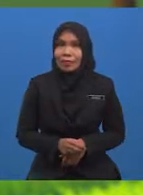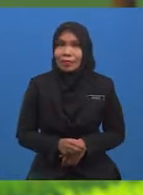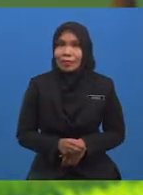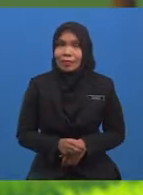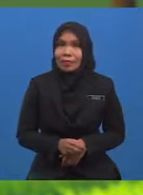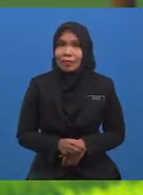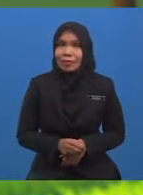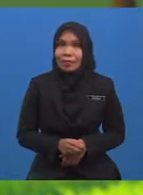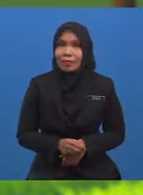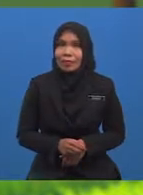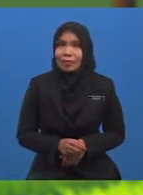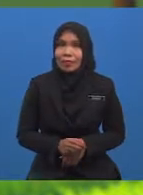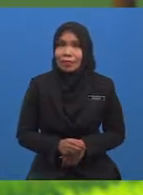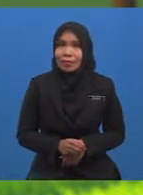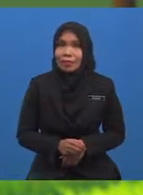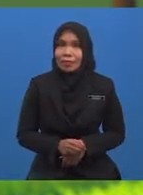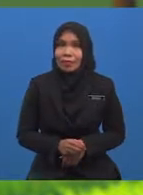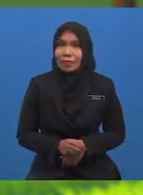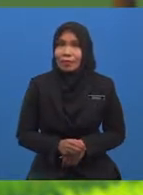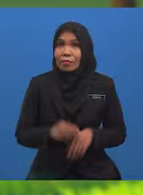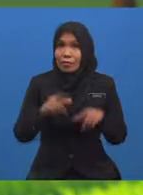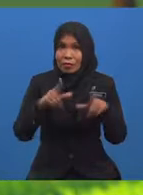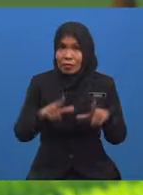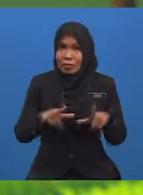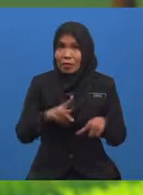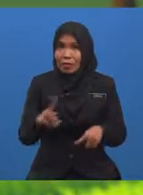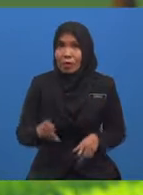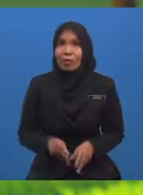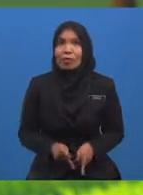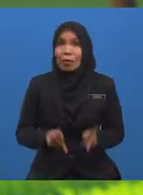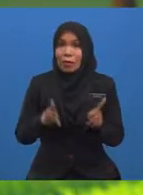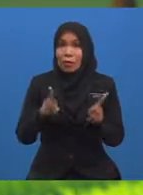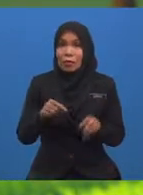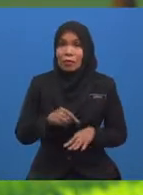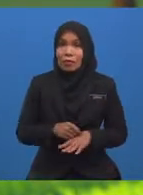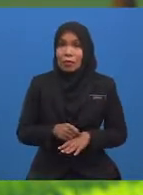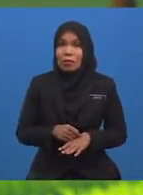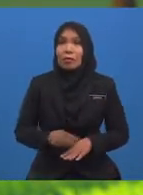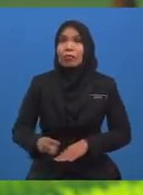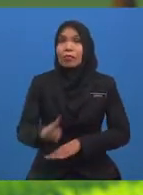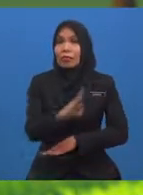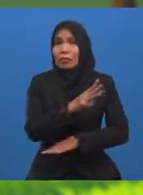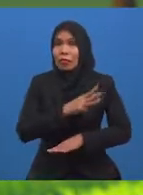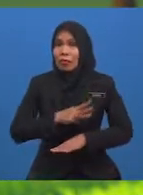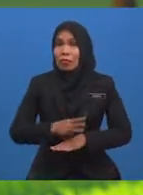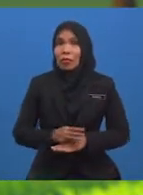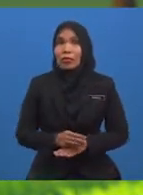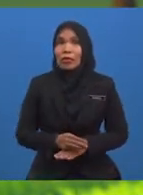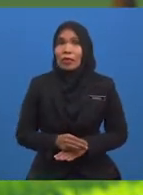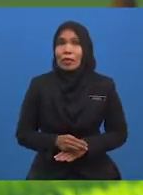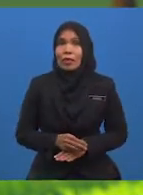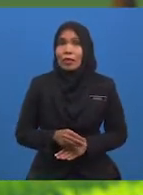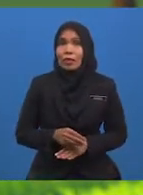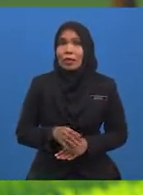Okey, selesai murid-murid. Kemudian letakkan pasu ini di kawasan yang terbuka, iaitu